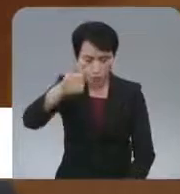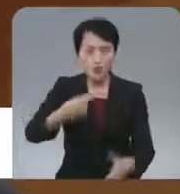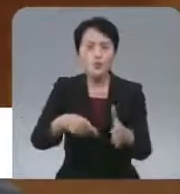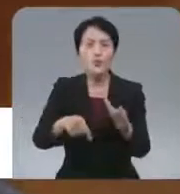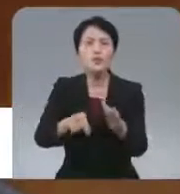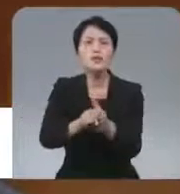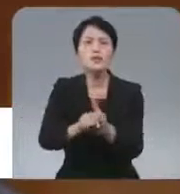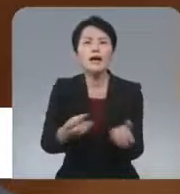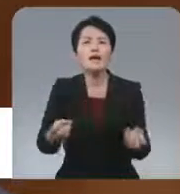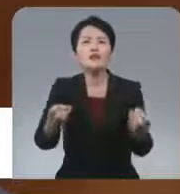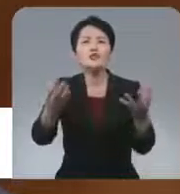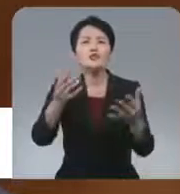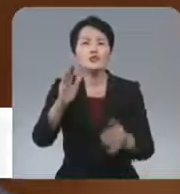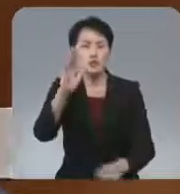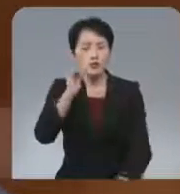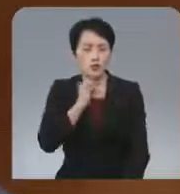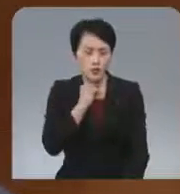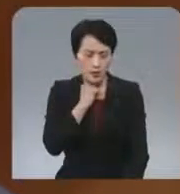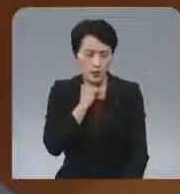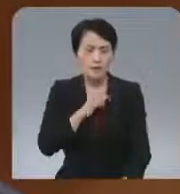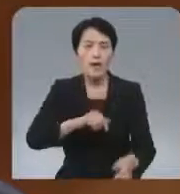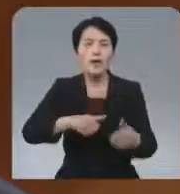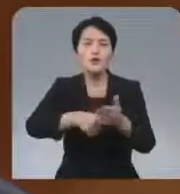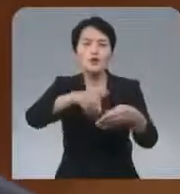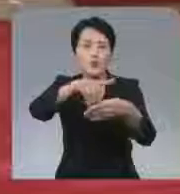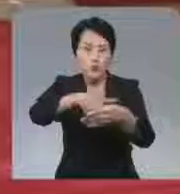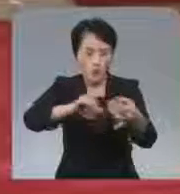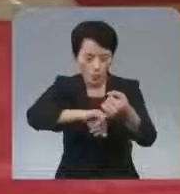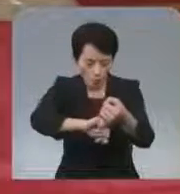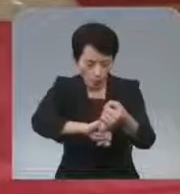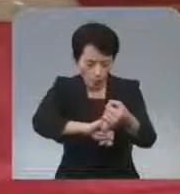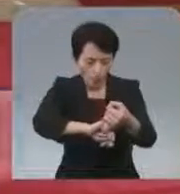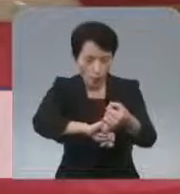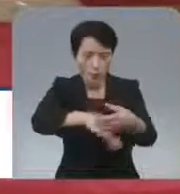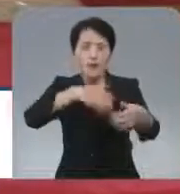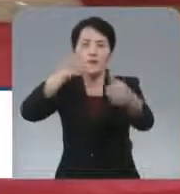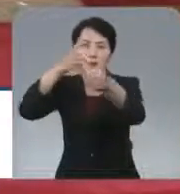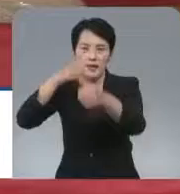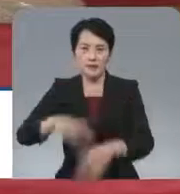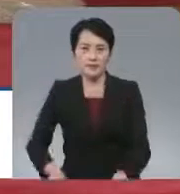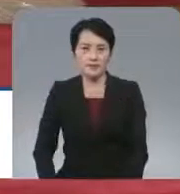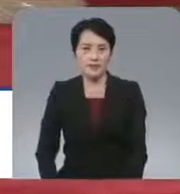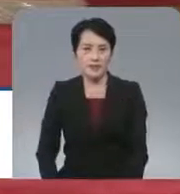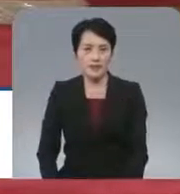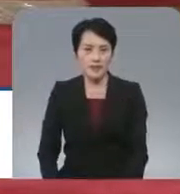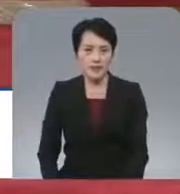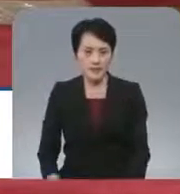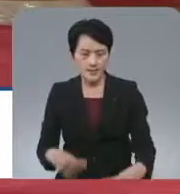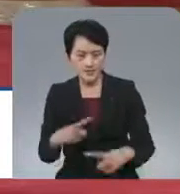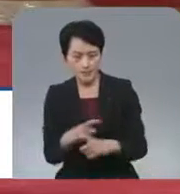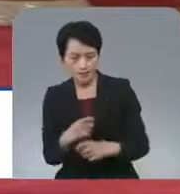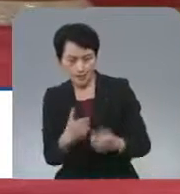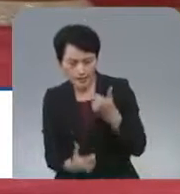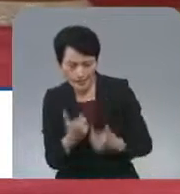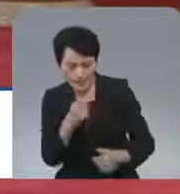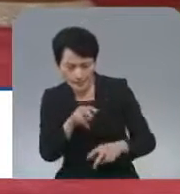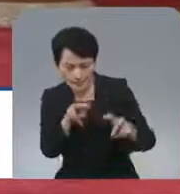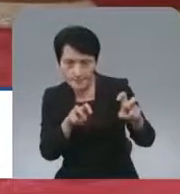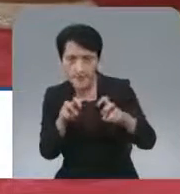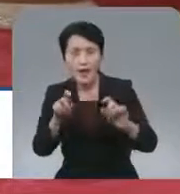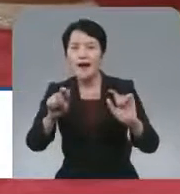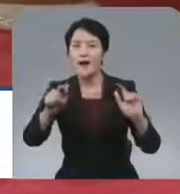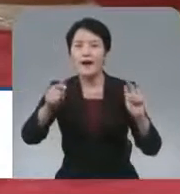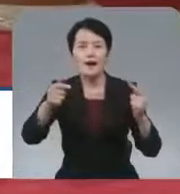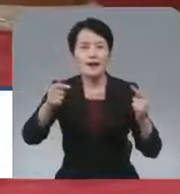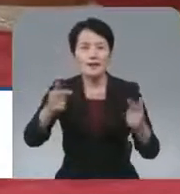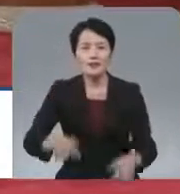的小工商户迅速提供最大程度上的补偿和支援。今年是文在寅任期内最后一次发